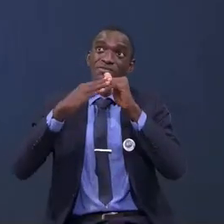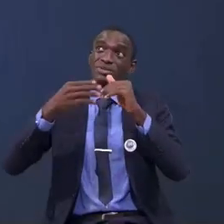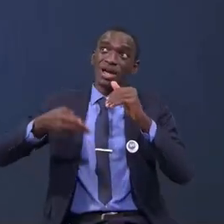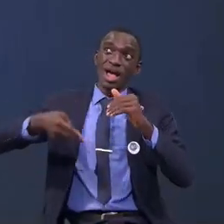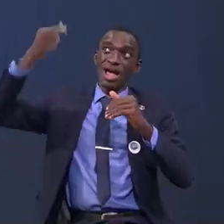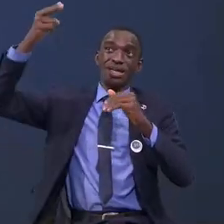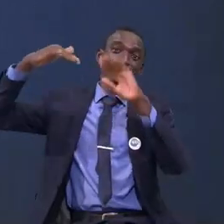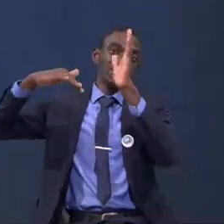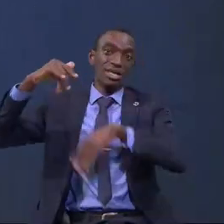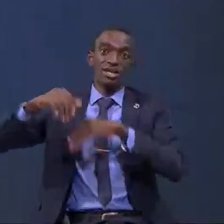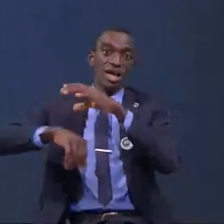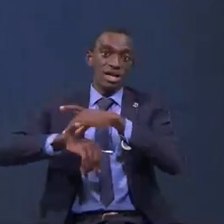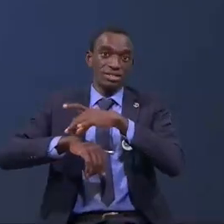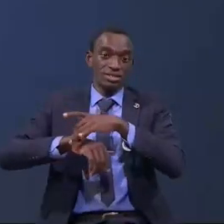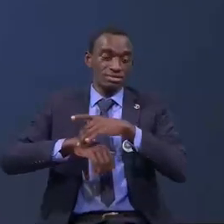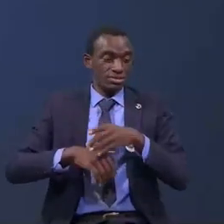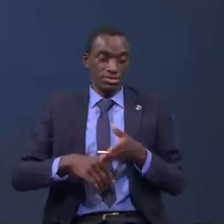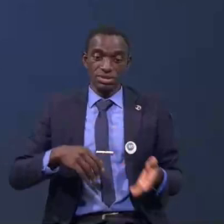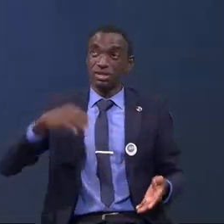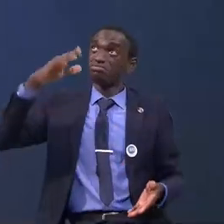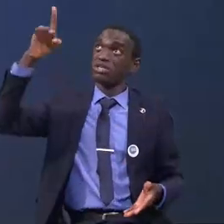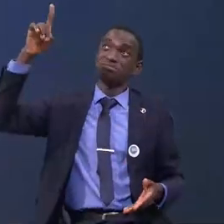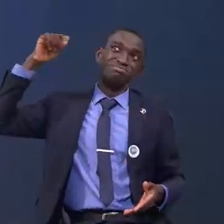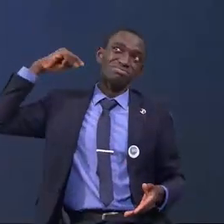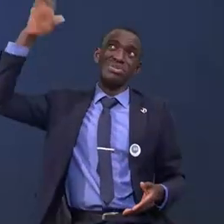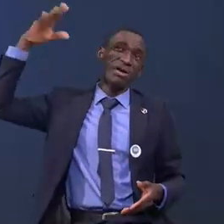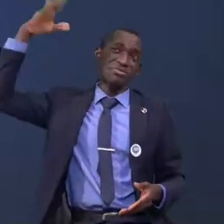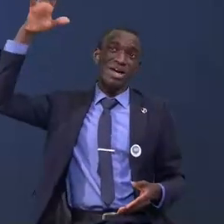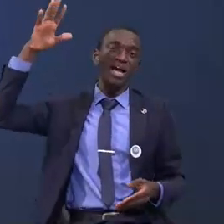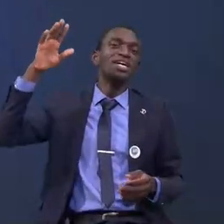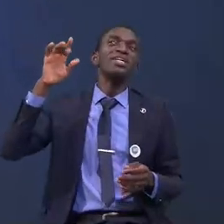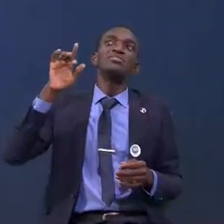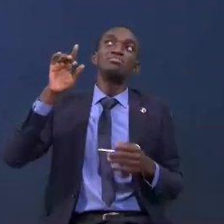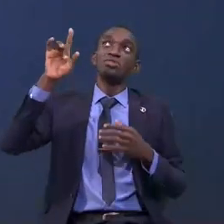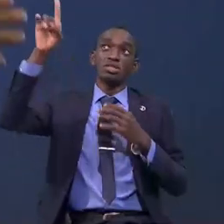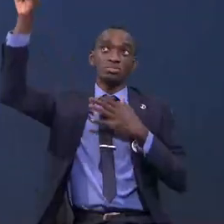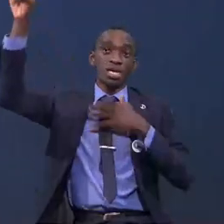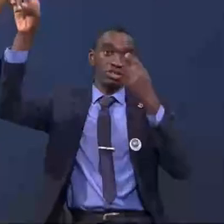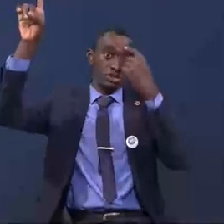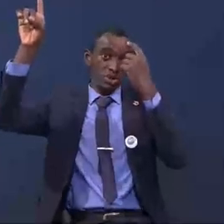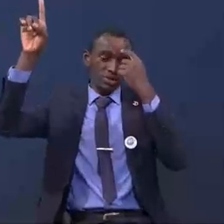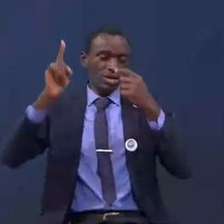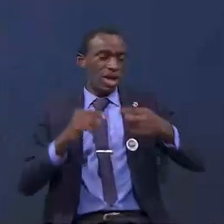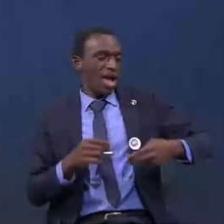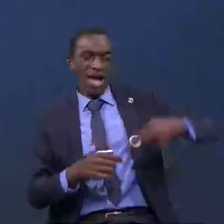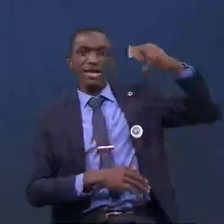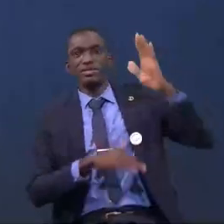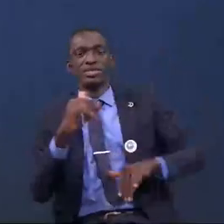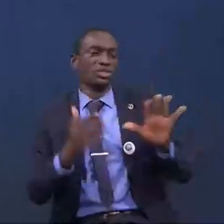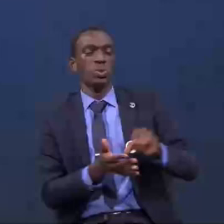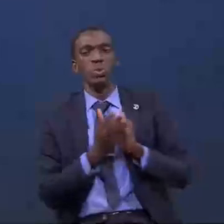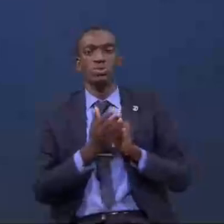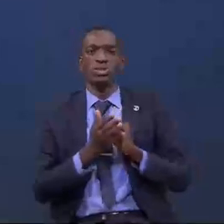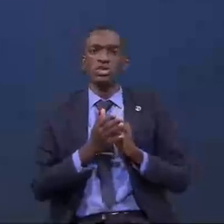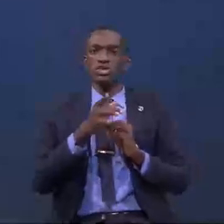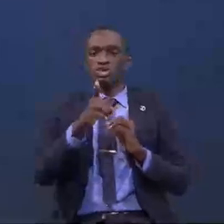Comme le ciel est éloigné de la terre, ainsi mes pensées sont élevées au-dessus de vos pensées. Comme tu